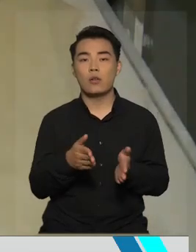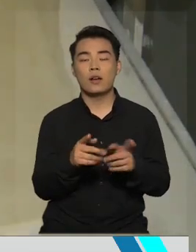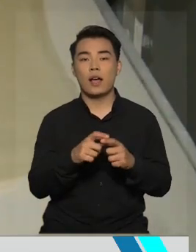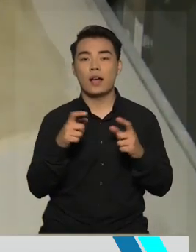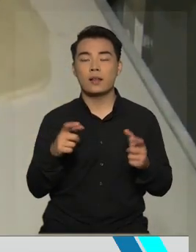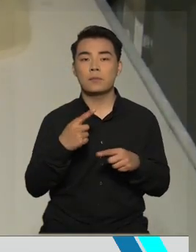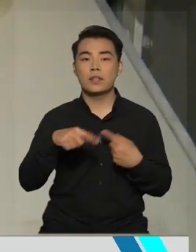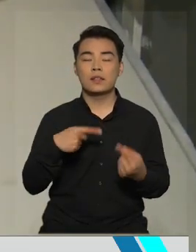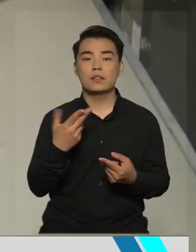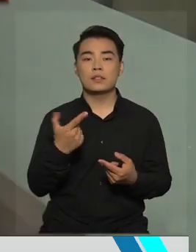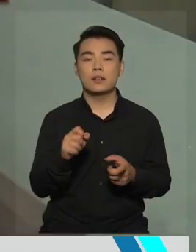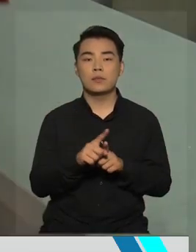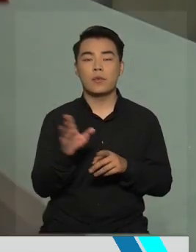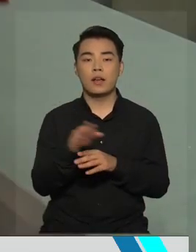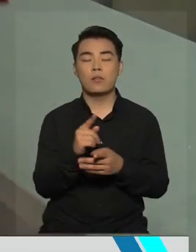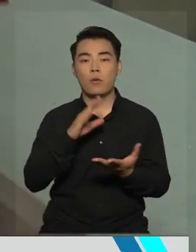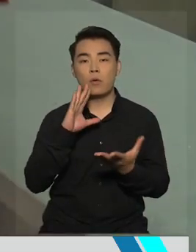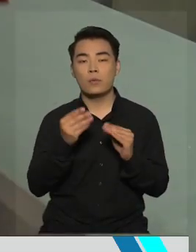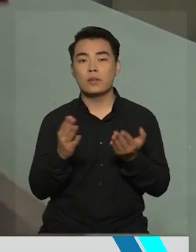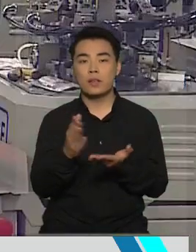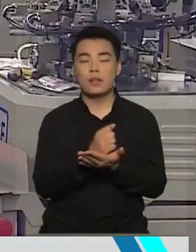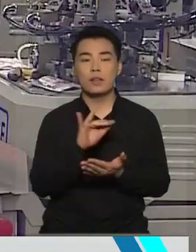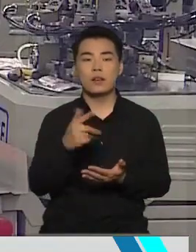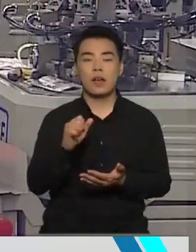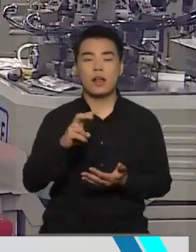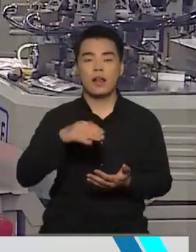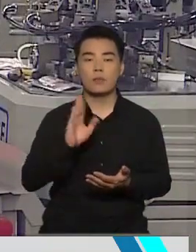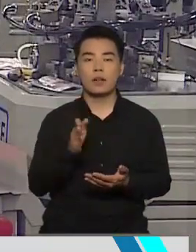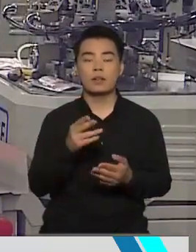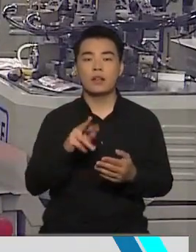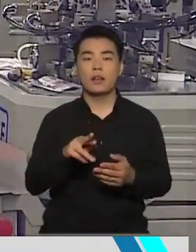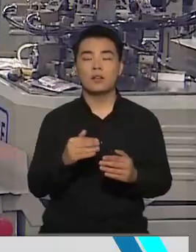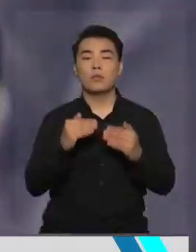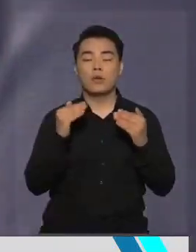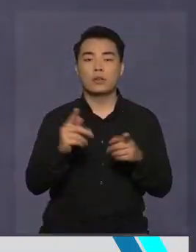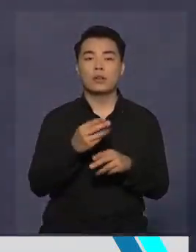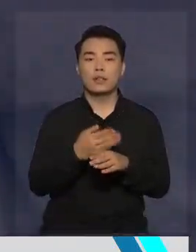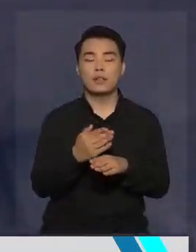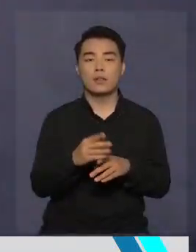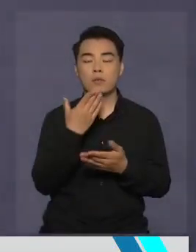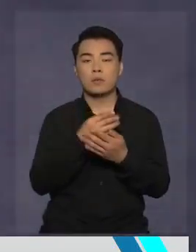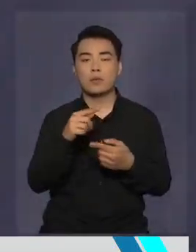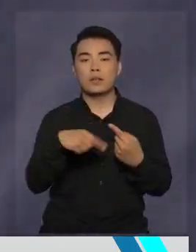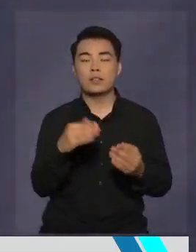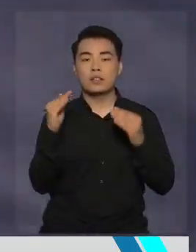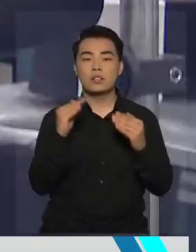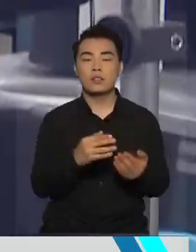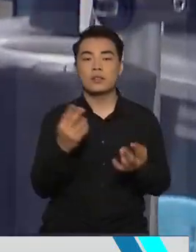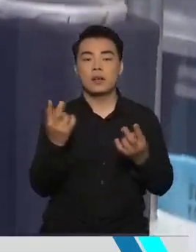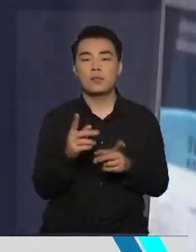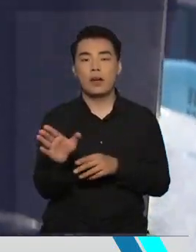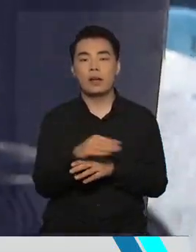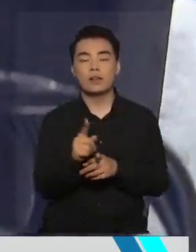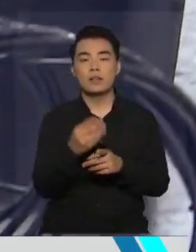где процентные ставки субсидируют и предоставляют гарантии. Для роста кредитования предпринимательства снижается требования по